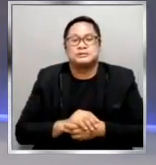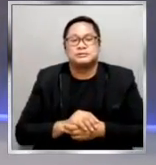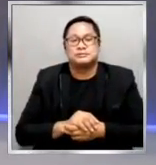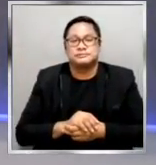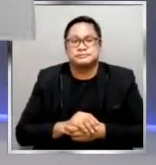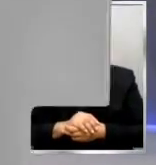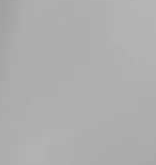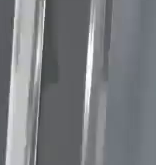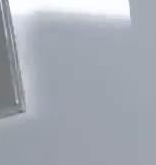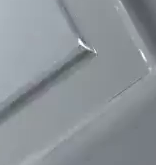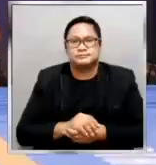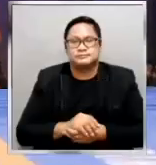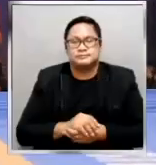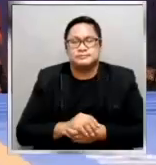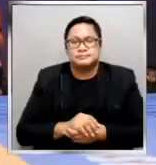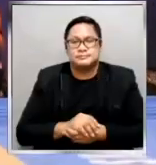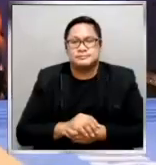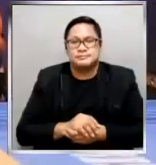Trinidad.